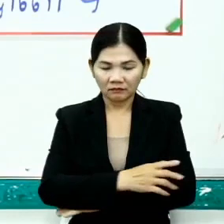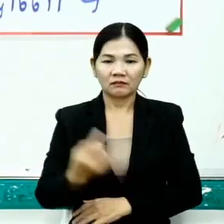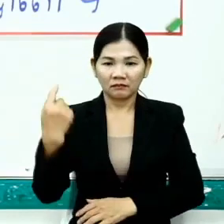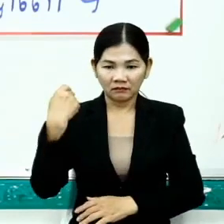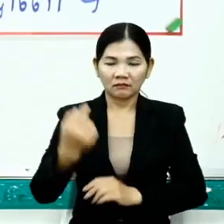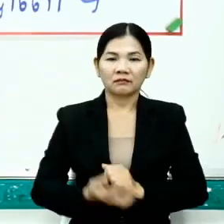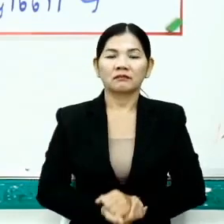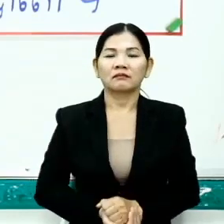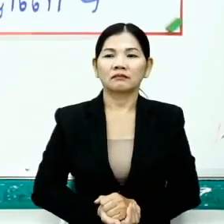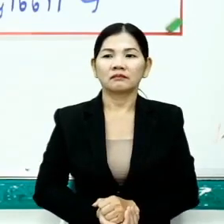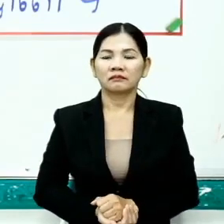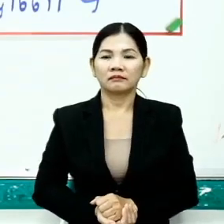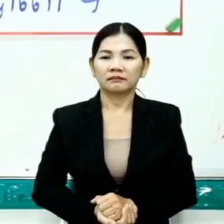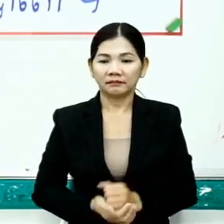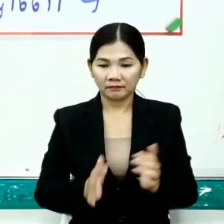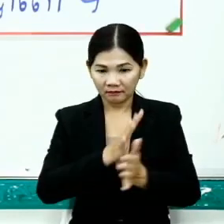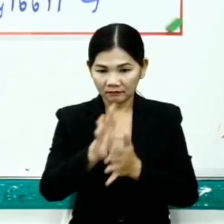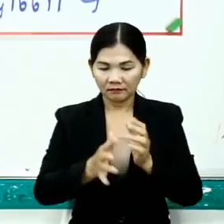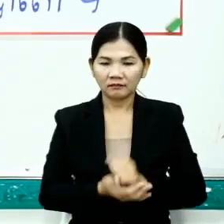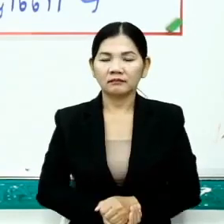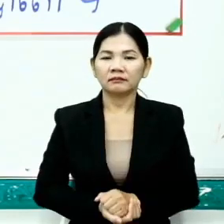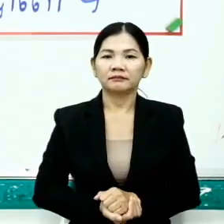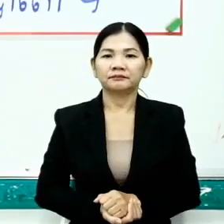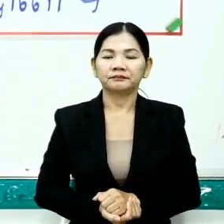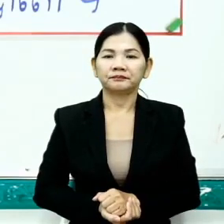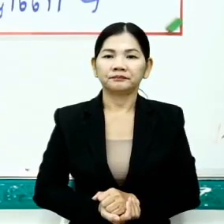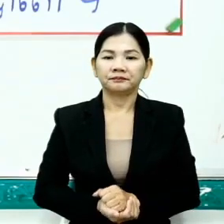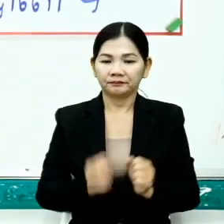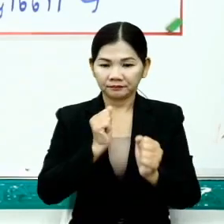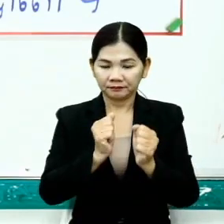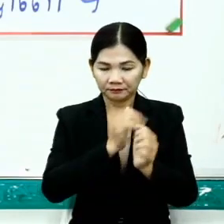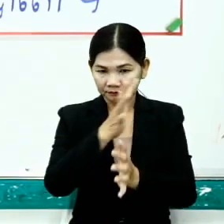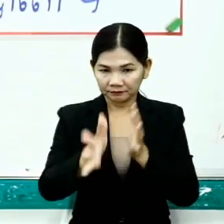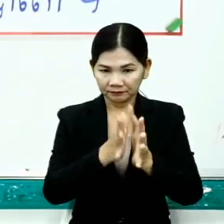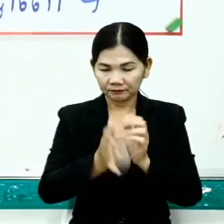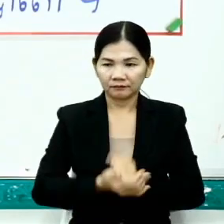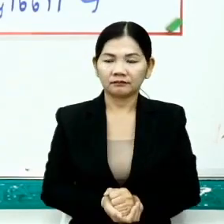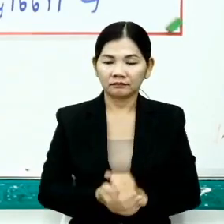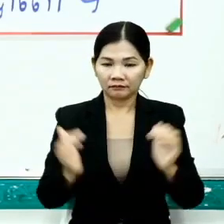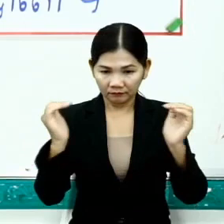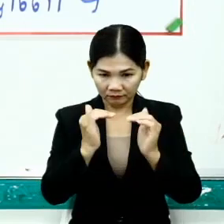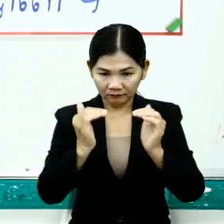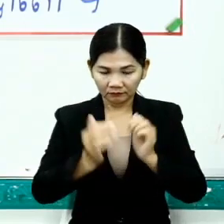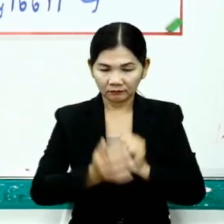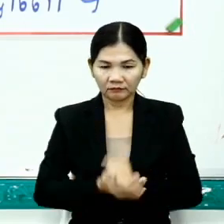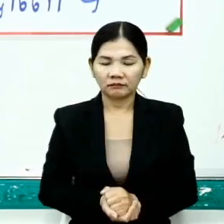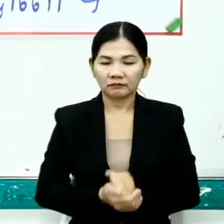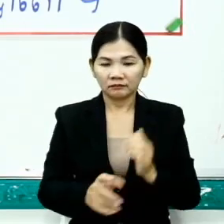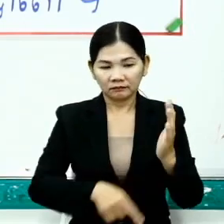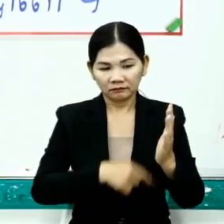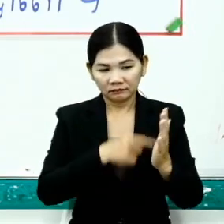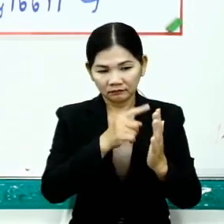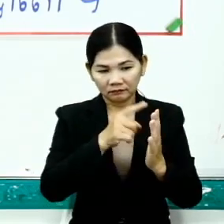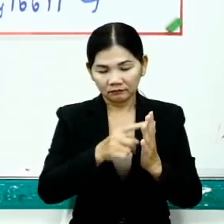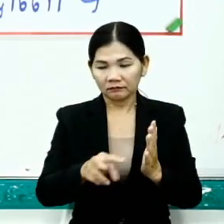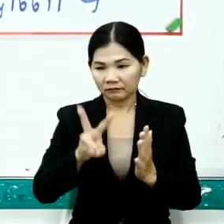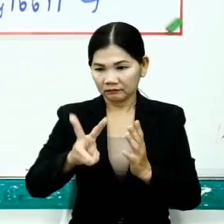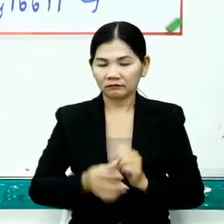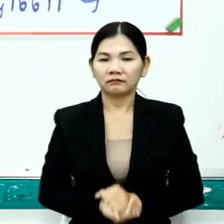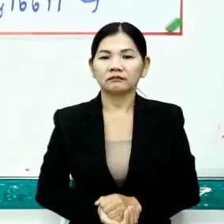មុននេះណាត្រៀមចាប់ផ្ដើមច្រៀងជាមួយអ្នកគ្រូឲ្យស្មើគ្នាអ្នកគ្រូរាប់ដល់3ណា